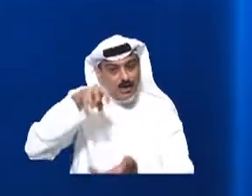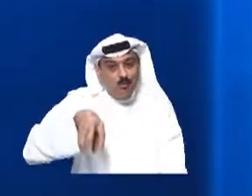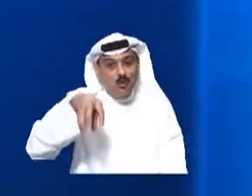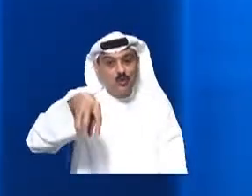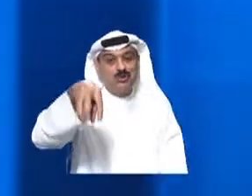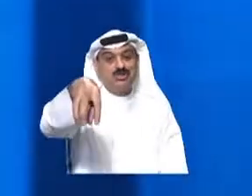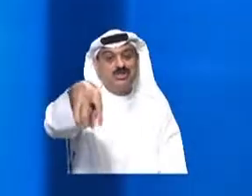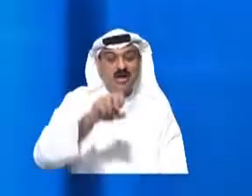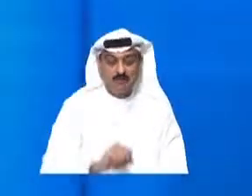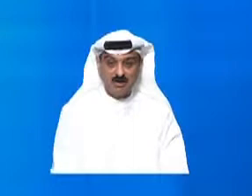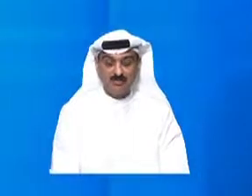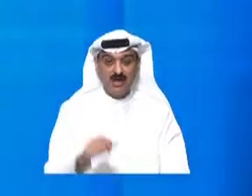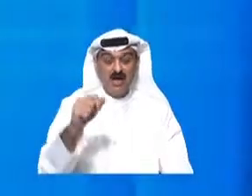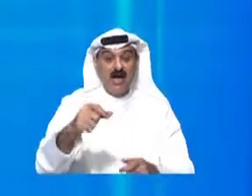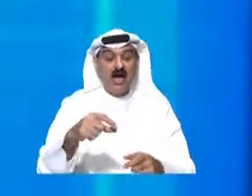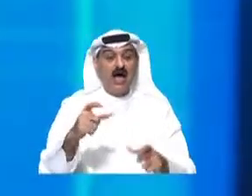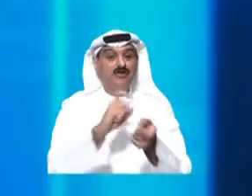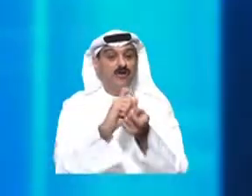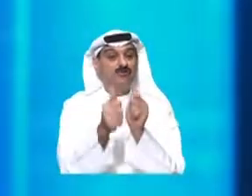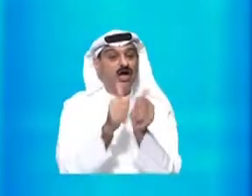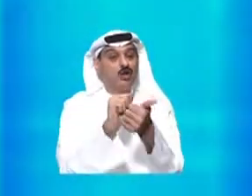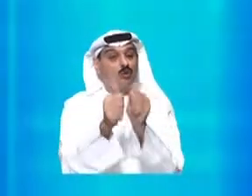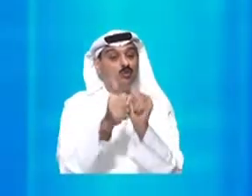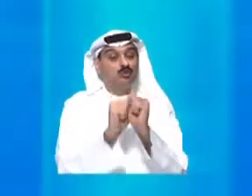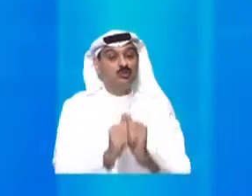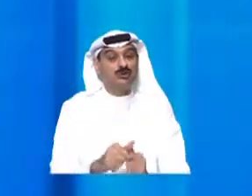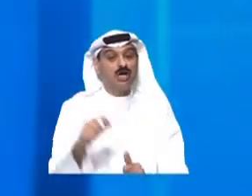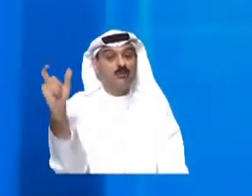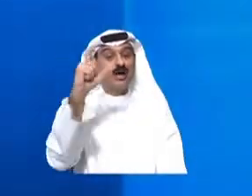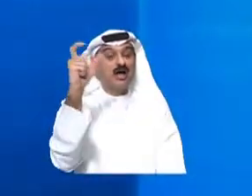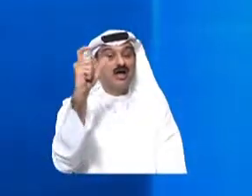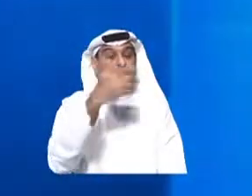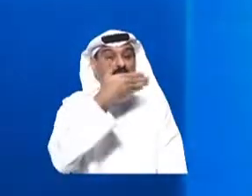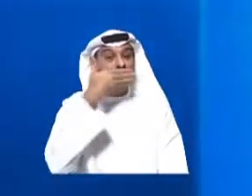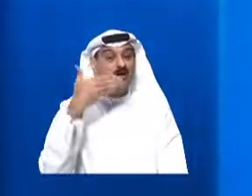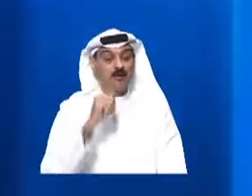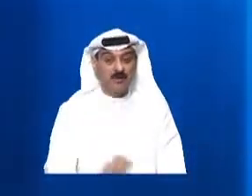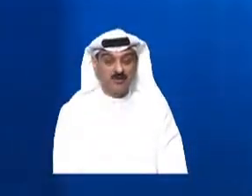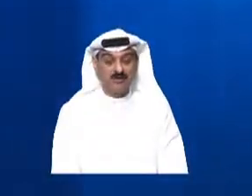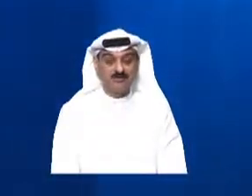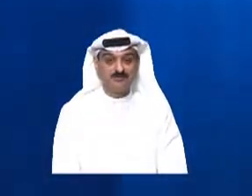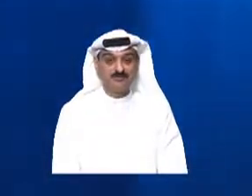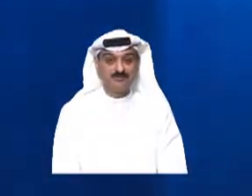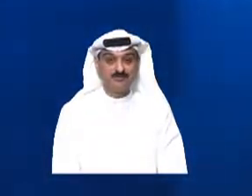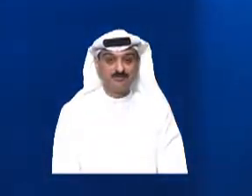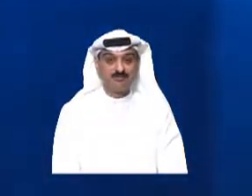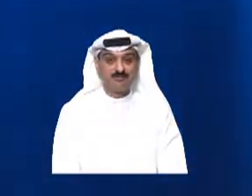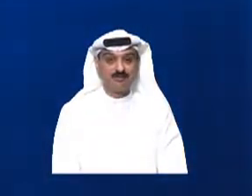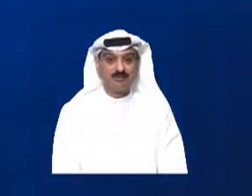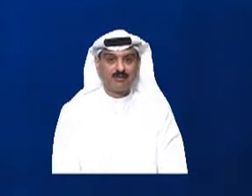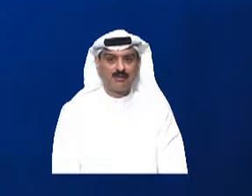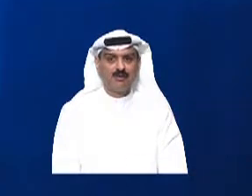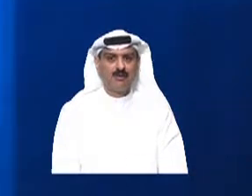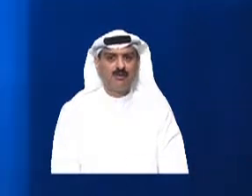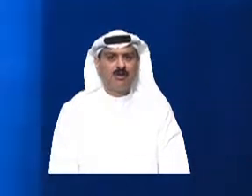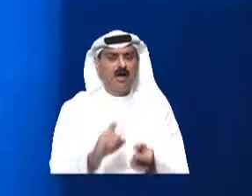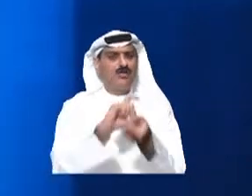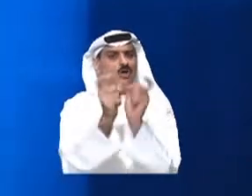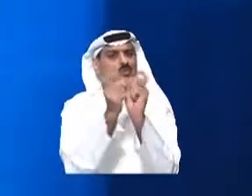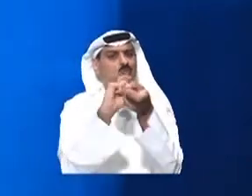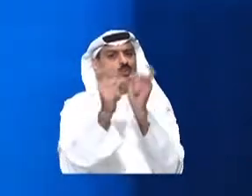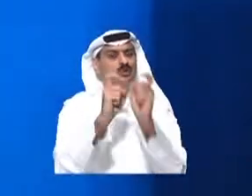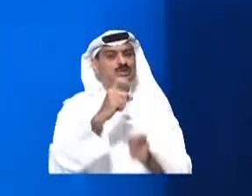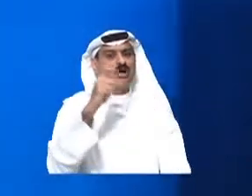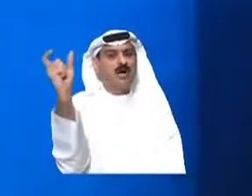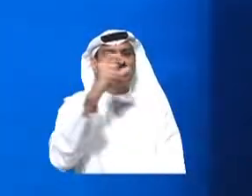الشعبية التي ينظمها مركز العمل التطوعي وفريق الموروث الشعبي. البطولة الرمضانية تقام